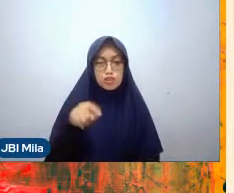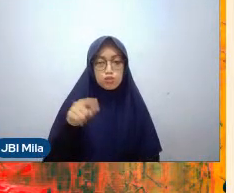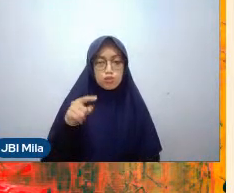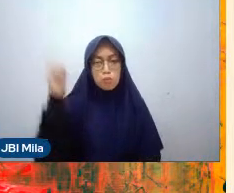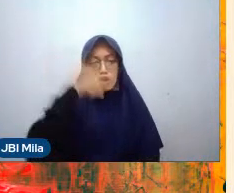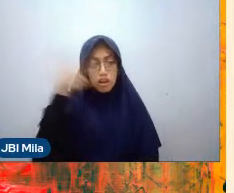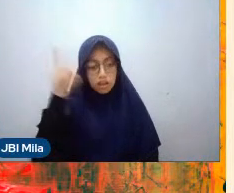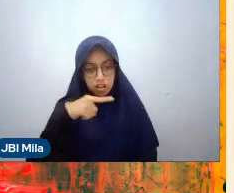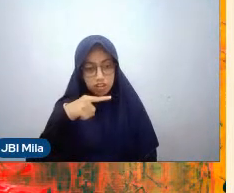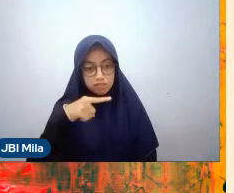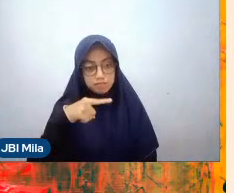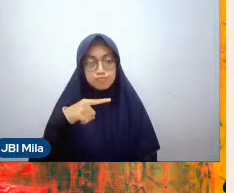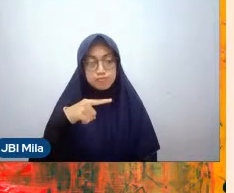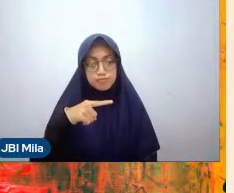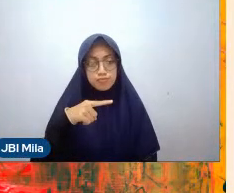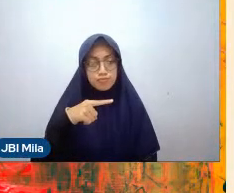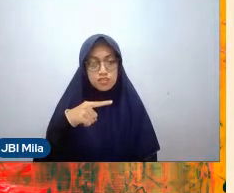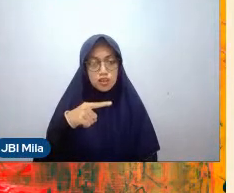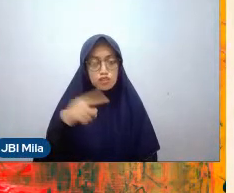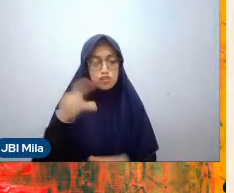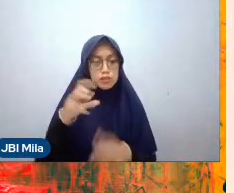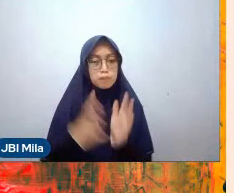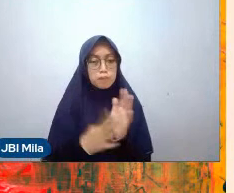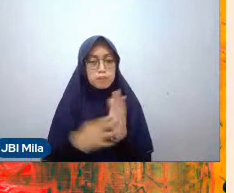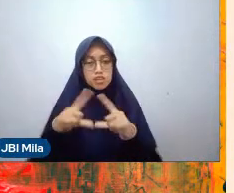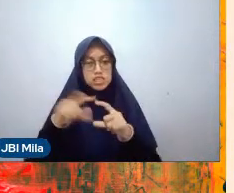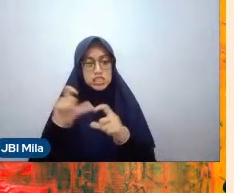ketika seorang anak itu cemas, ketika